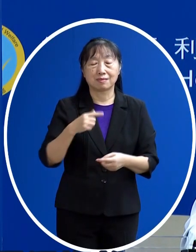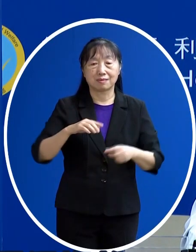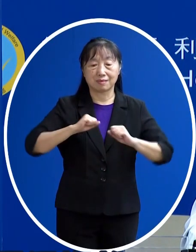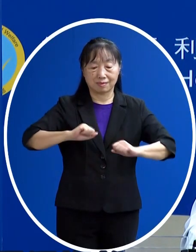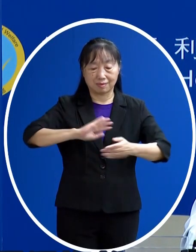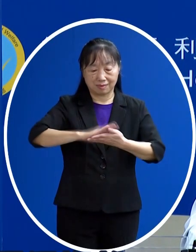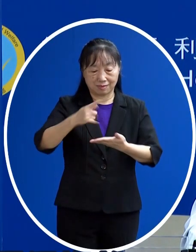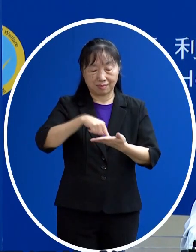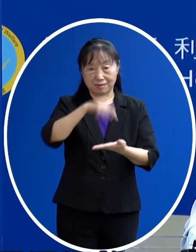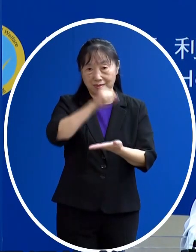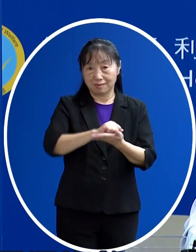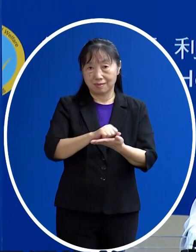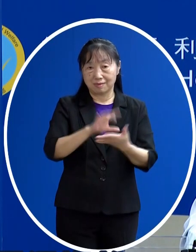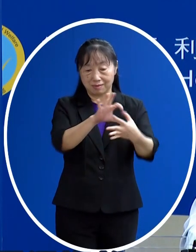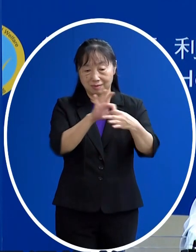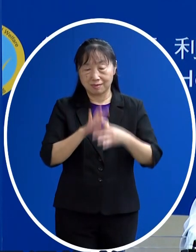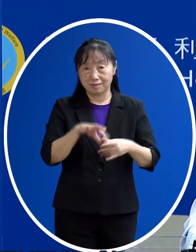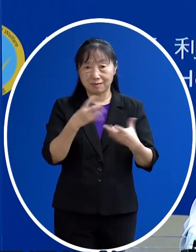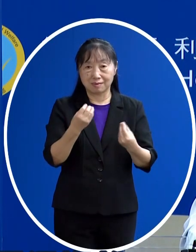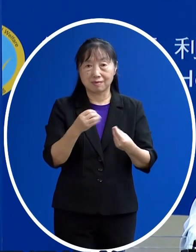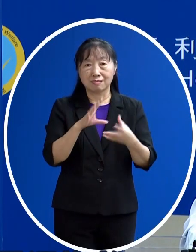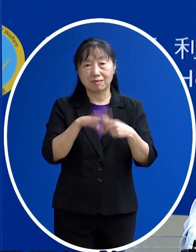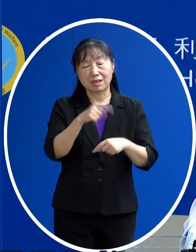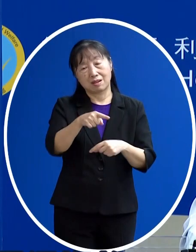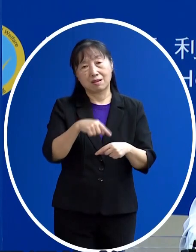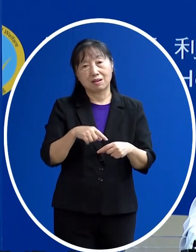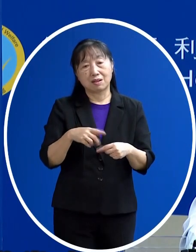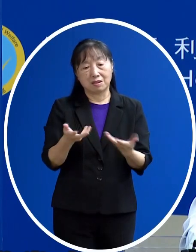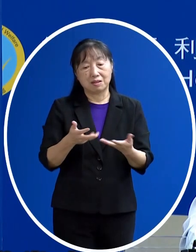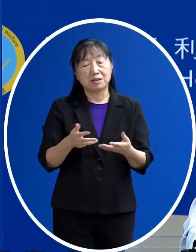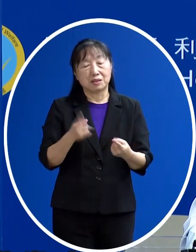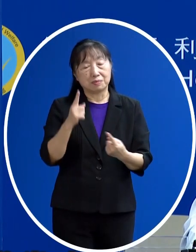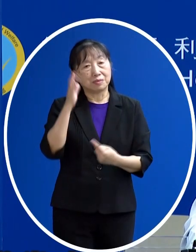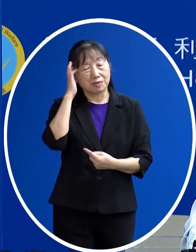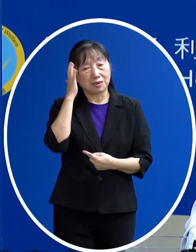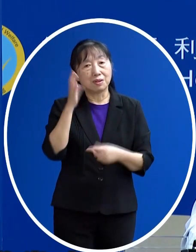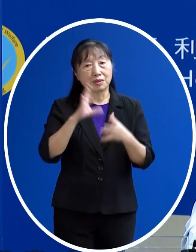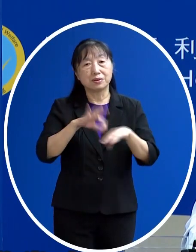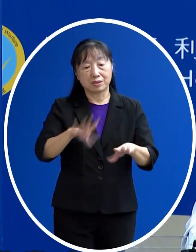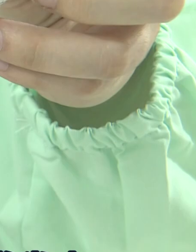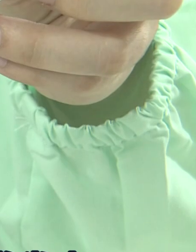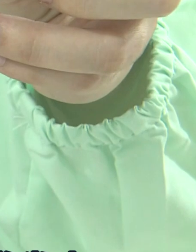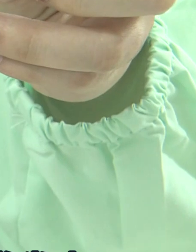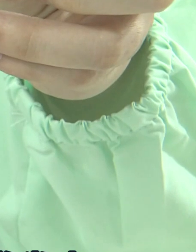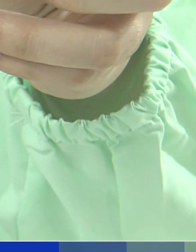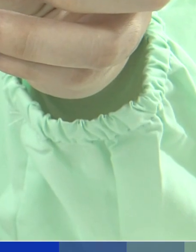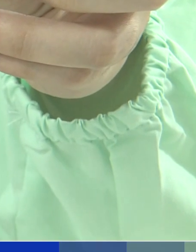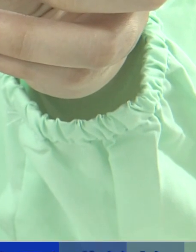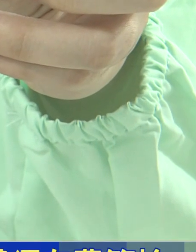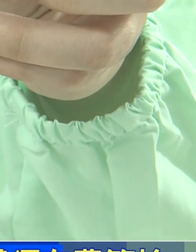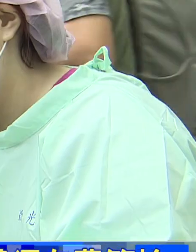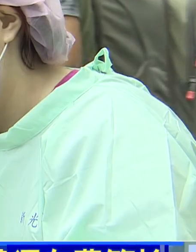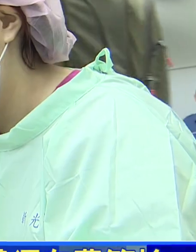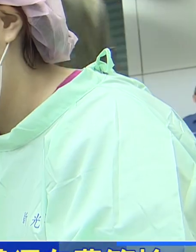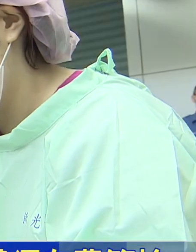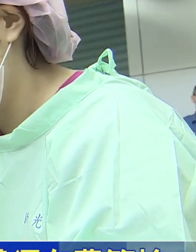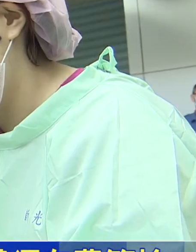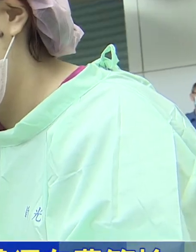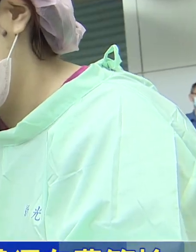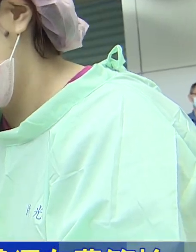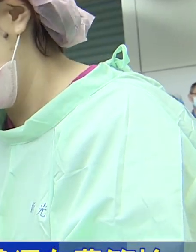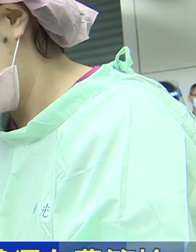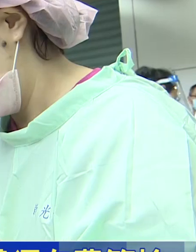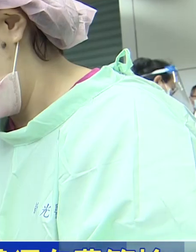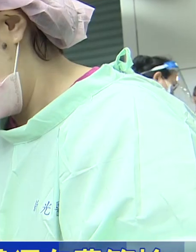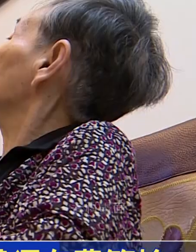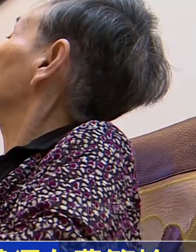则部分的话，事实上它相关的议题还蛮复杂的，所以我们还在持续的研议当中。 管你在国外打了什么厂牌，打了几剂，